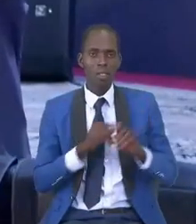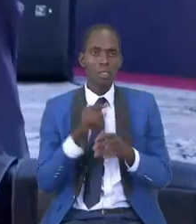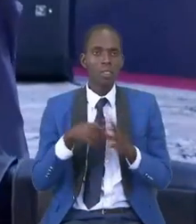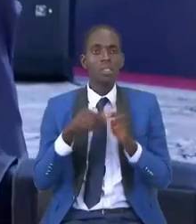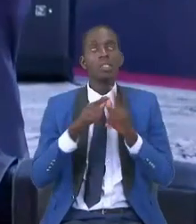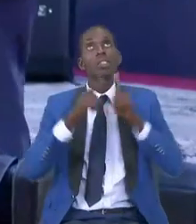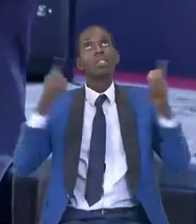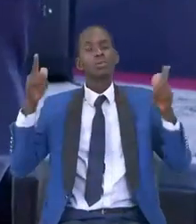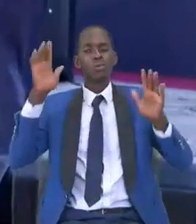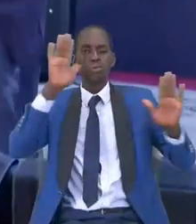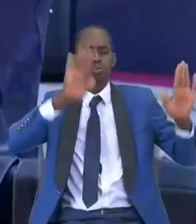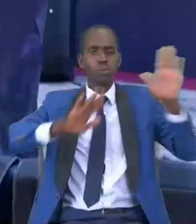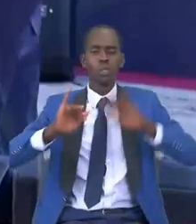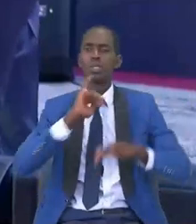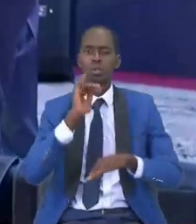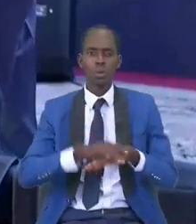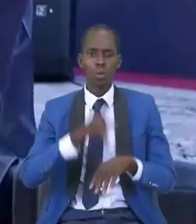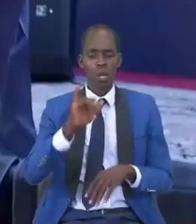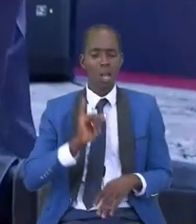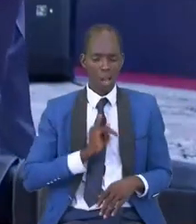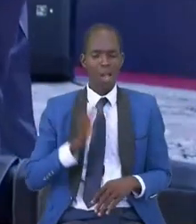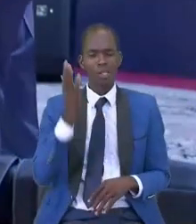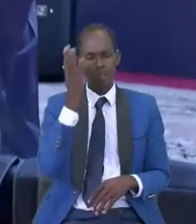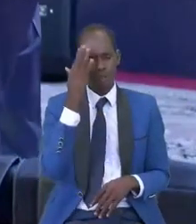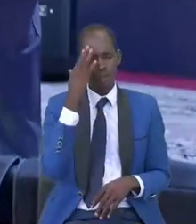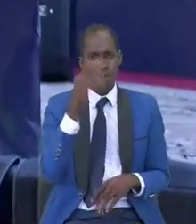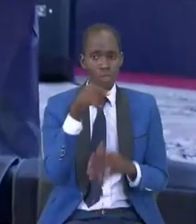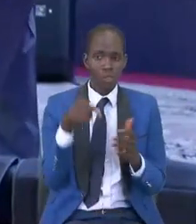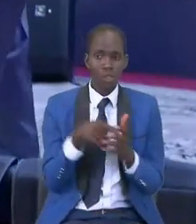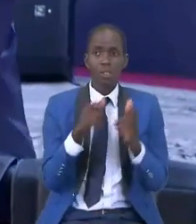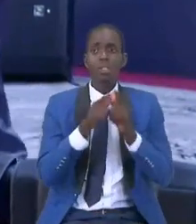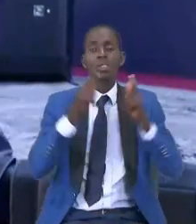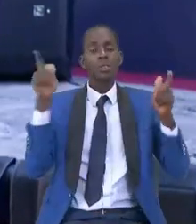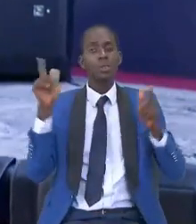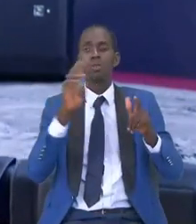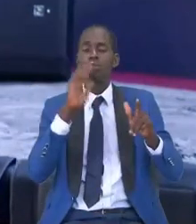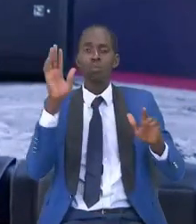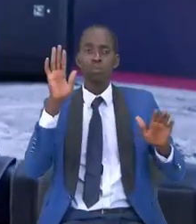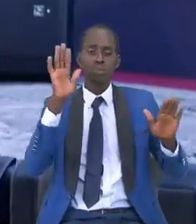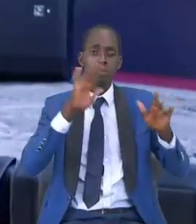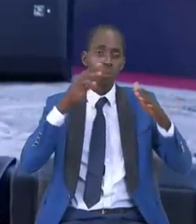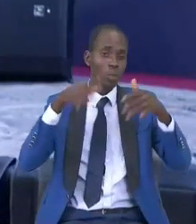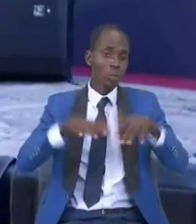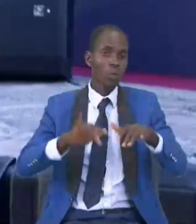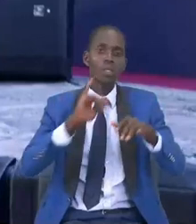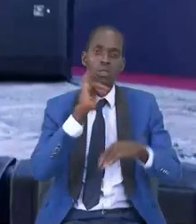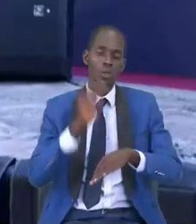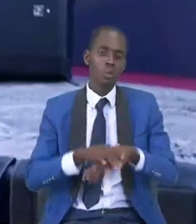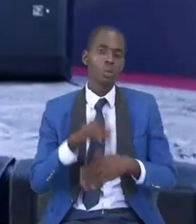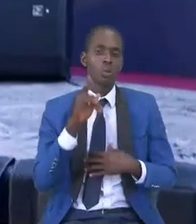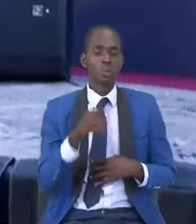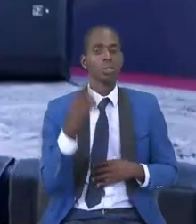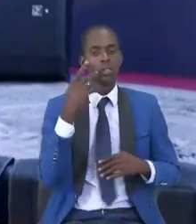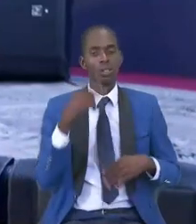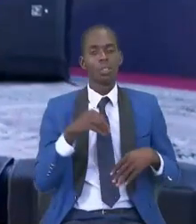Je sais que c'est moi qui attire sur vous cette grande tempête. Verset 13. Ces